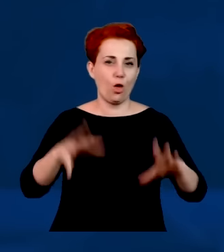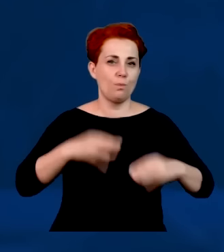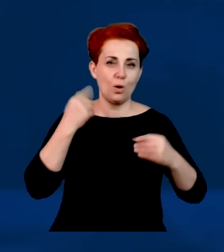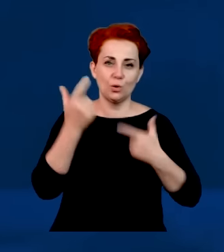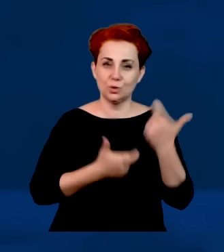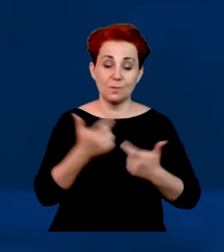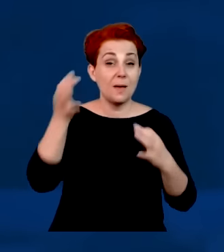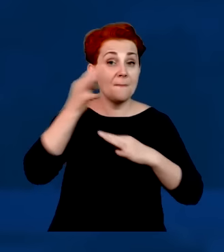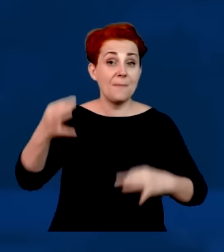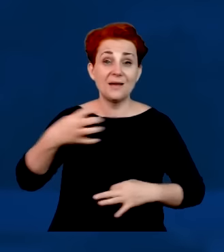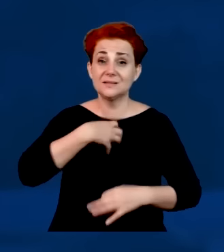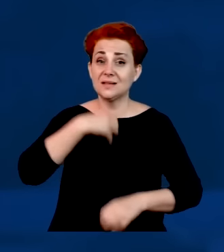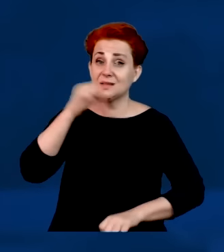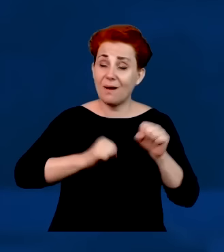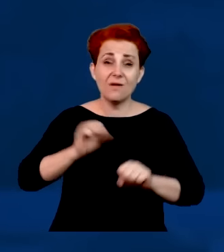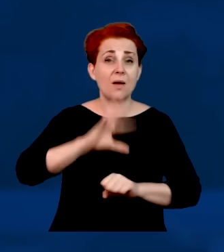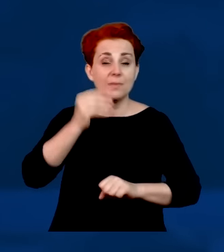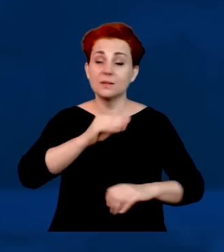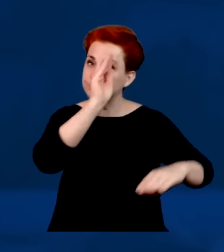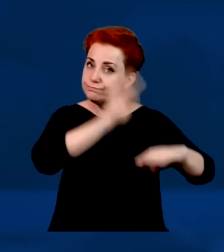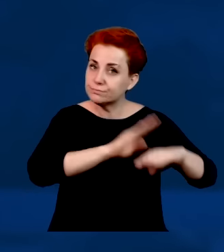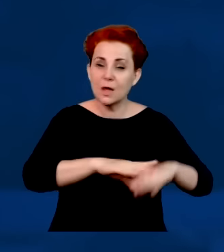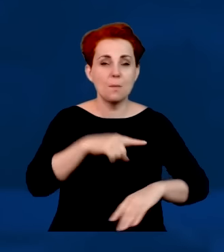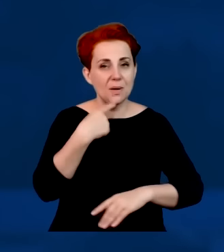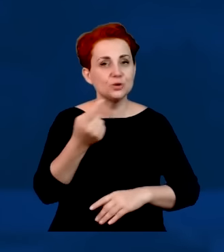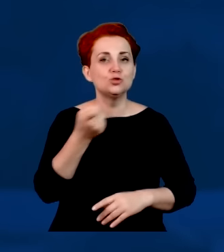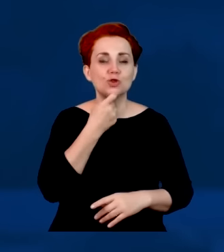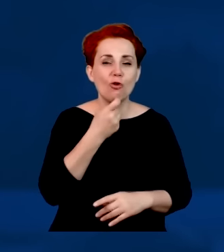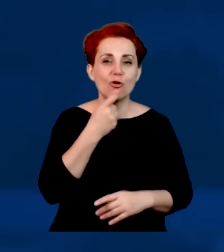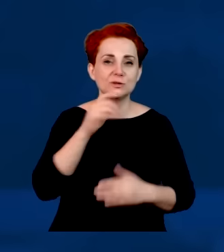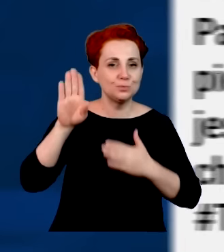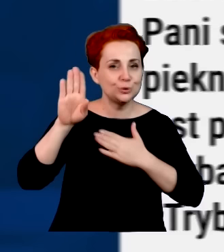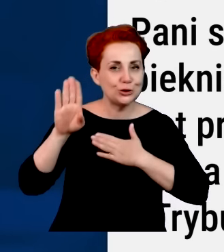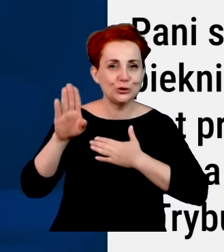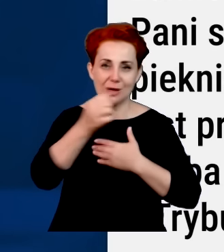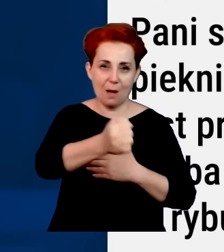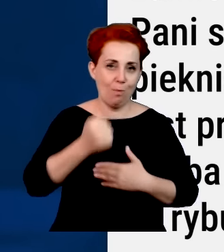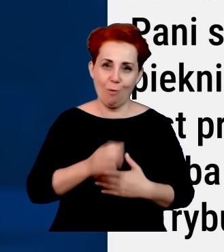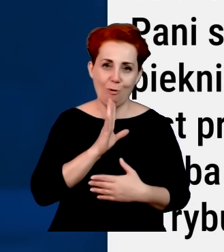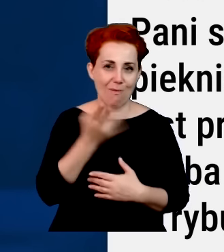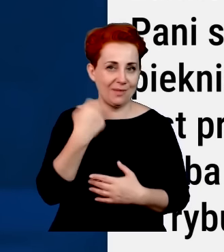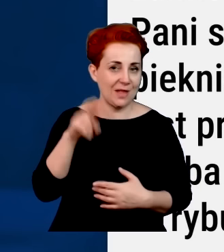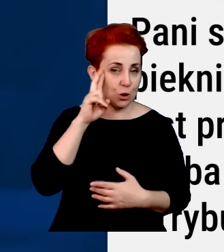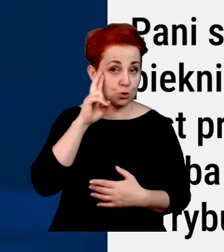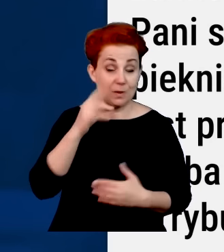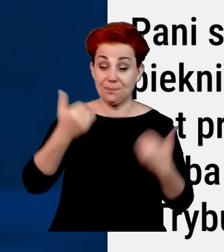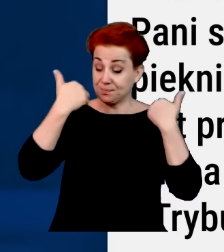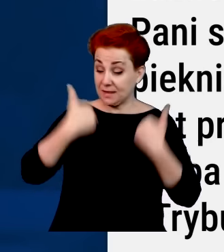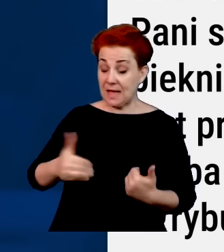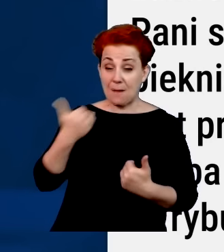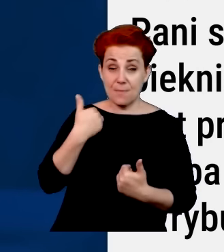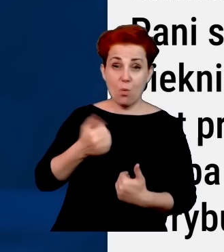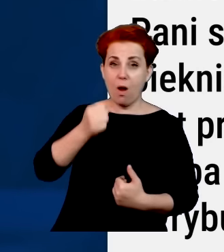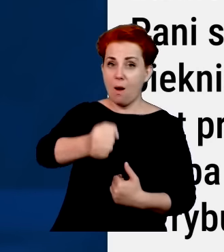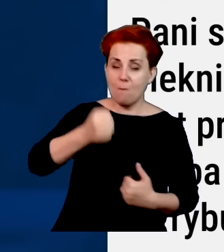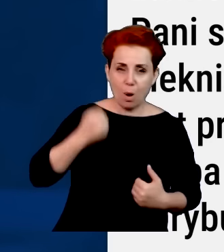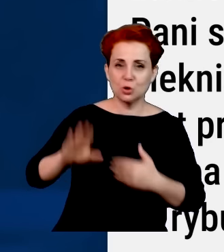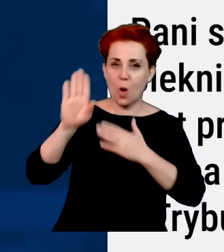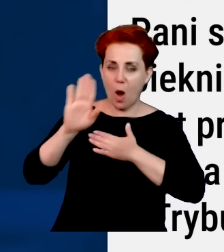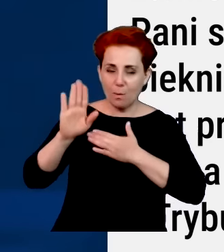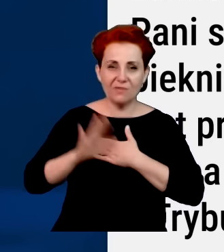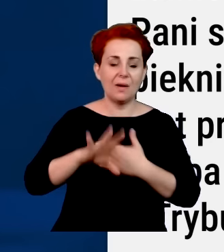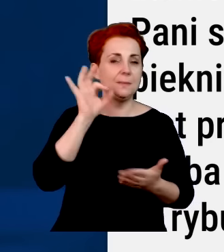sędzia Pawłowicz pięknie go pouczyła, co to jest przysięga poselska, bo chyba nie bardzo ją kuma. Jako poseł ślubowałem rzetelnie i sumiennie wykonywać